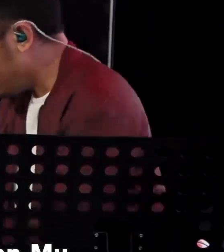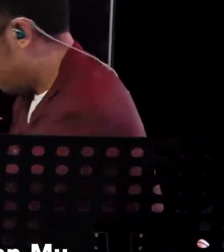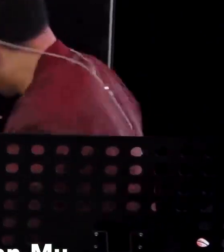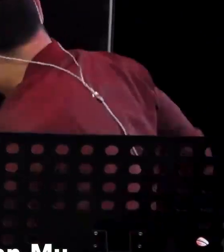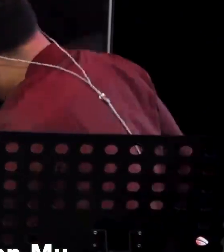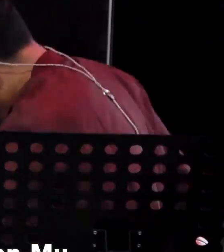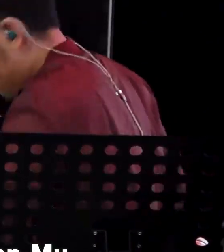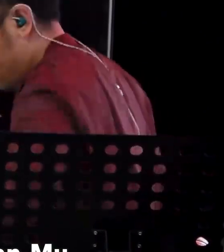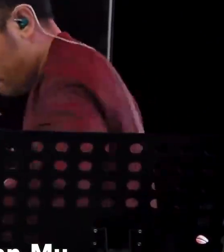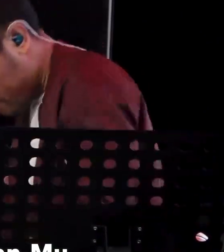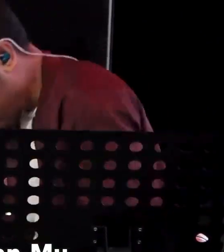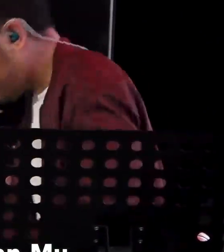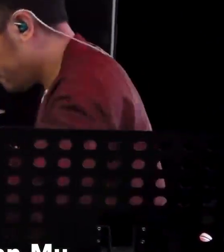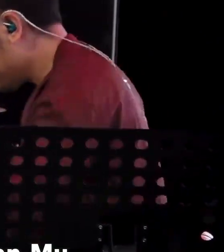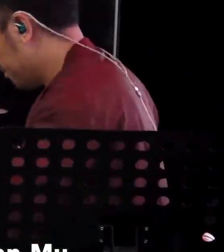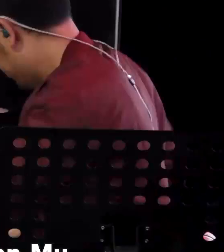Tuhan.